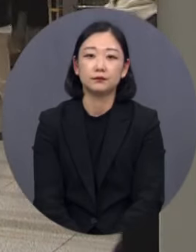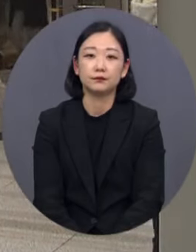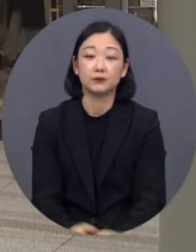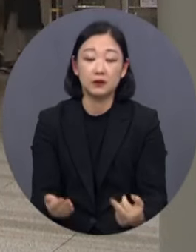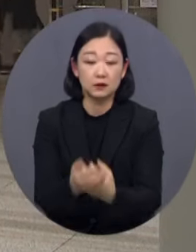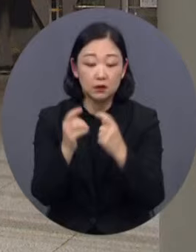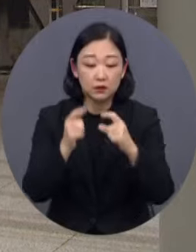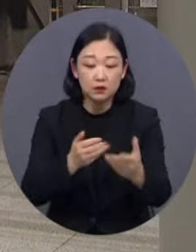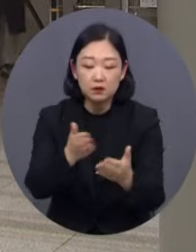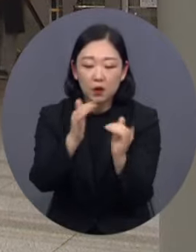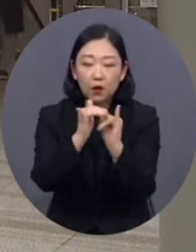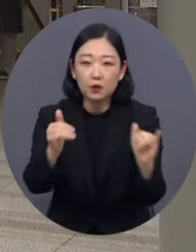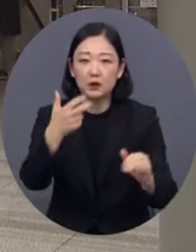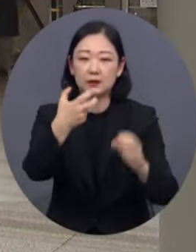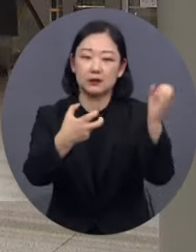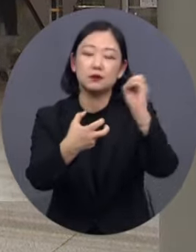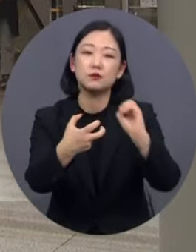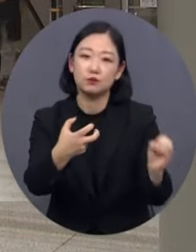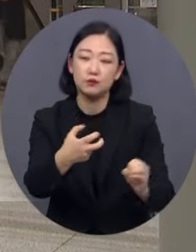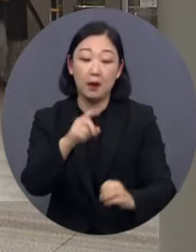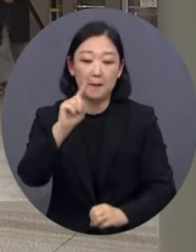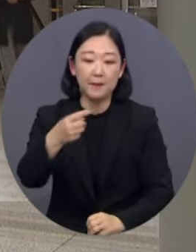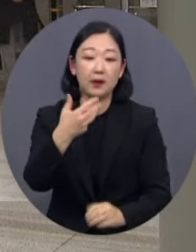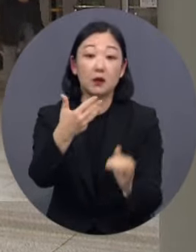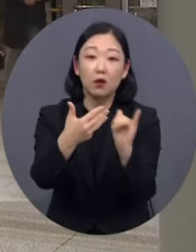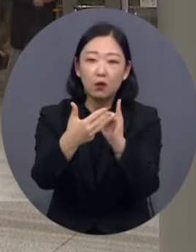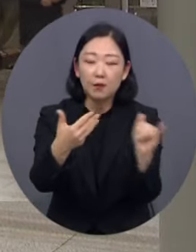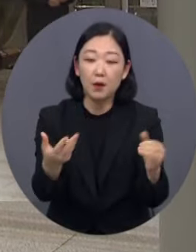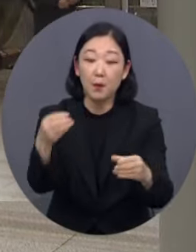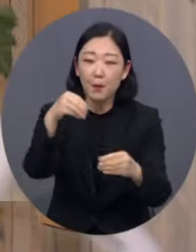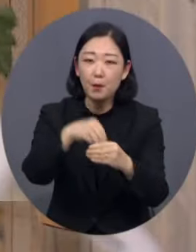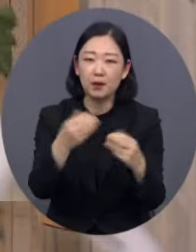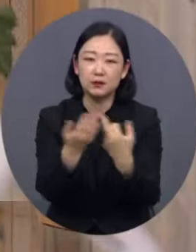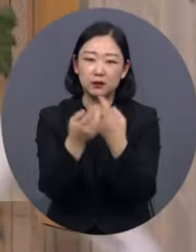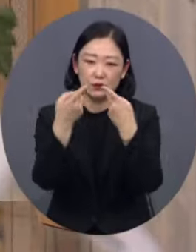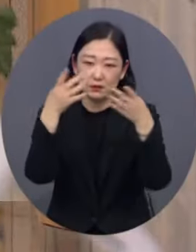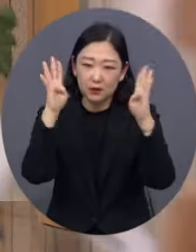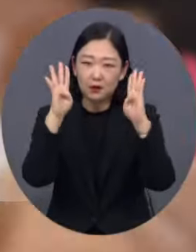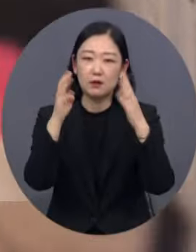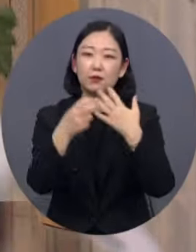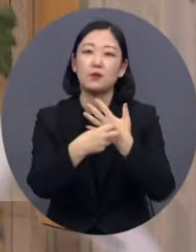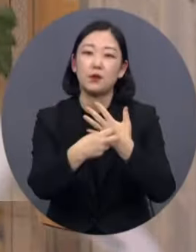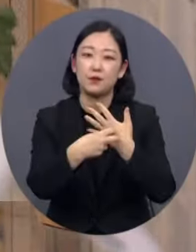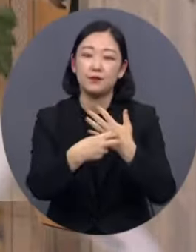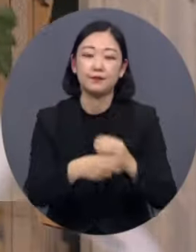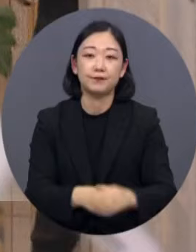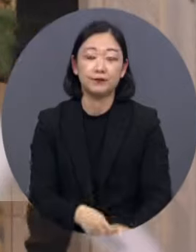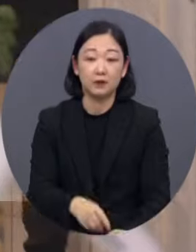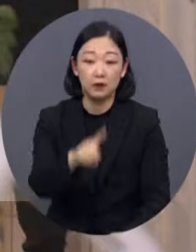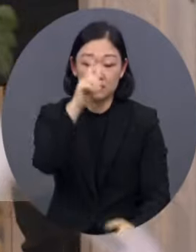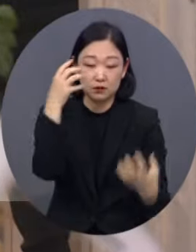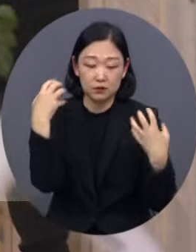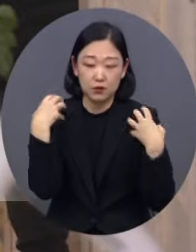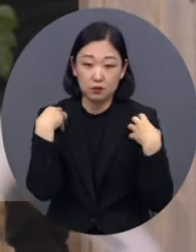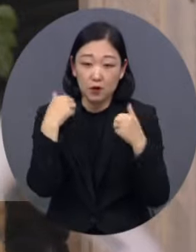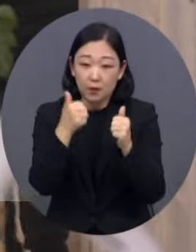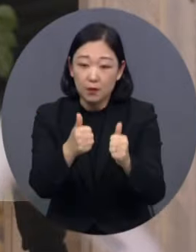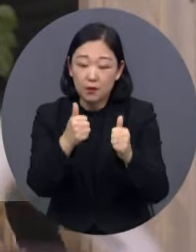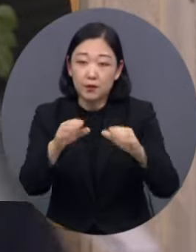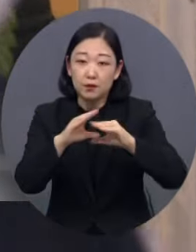제주 지역 전공의의 약 70%인 108명이 소속돼 있는 제주대학교 병원. 정부의 사법 처리